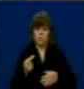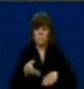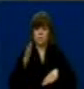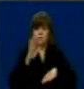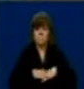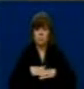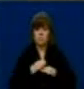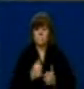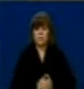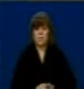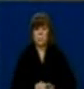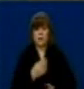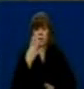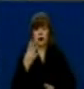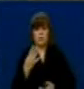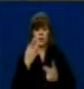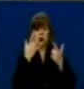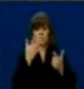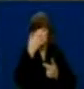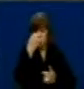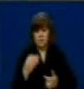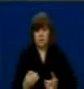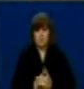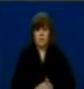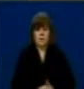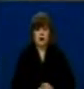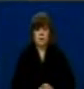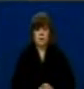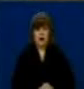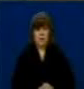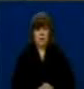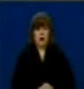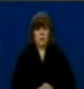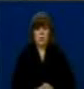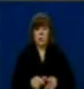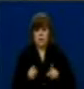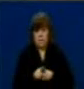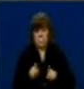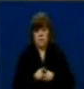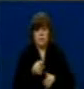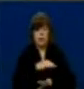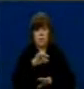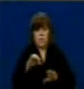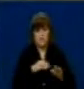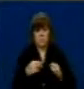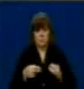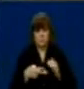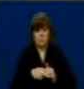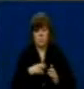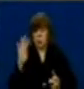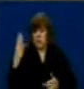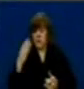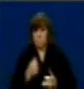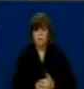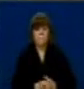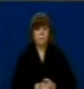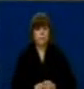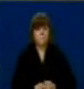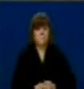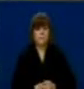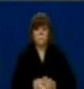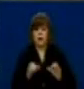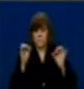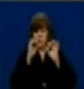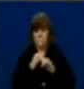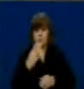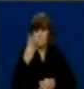korporatat, 47% kundrejt 22%. Edhe me këtë projekt buxhetin e vitit 2014, të hyrat vendore nuk përbëjnë